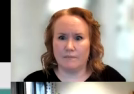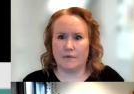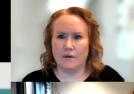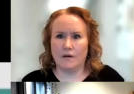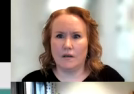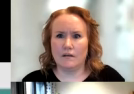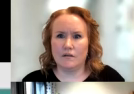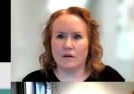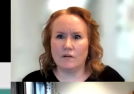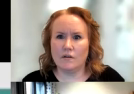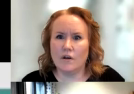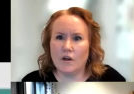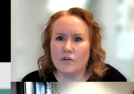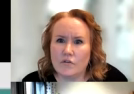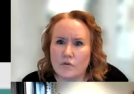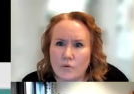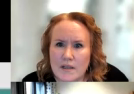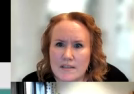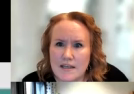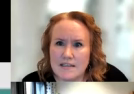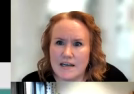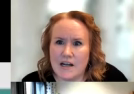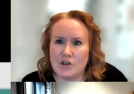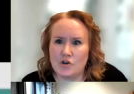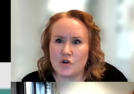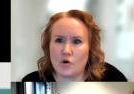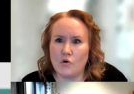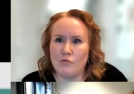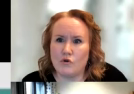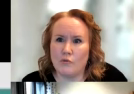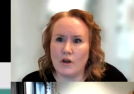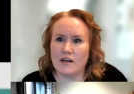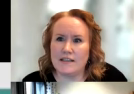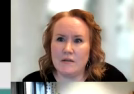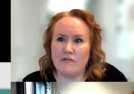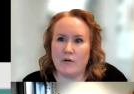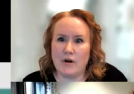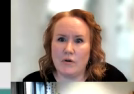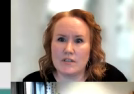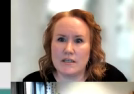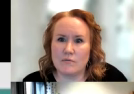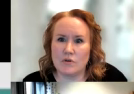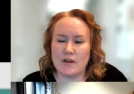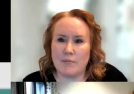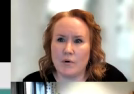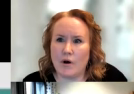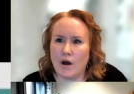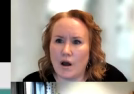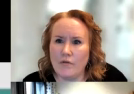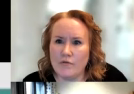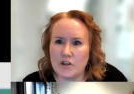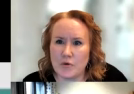Ja, interessant. Så kom neste. Ser deg nynorsk og bokmål lagt inn, men hva med løsning som også